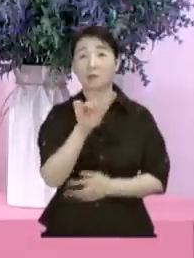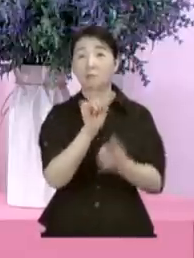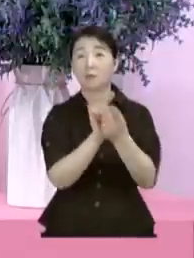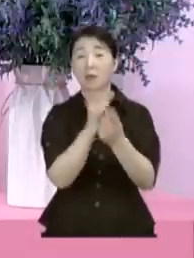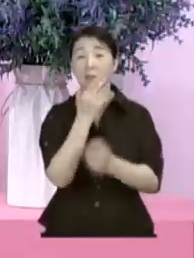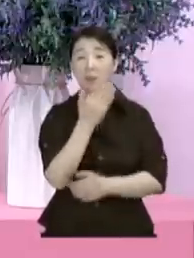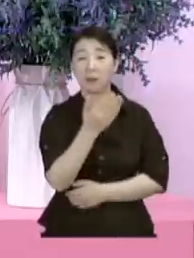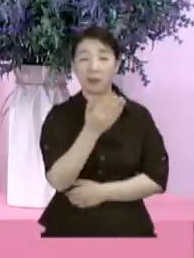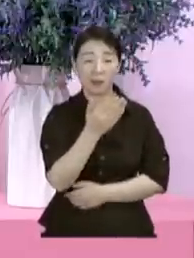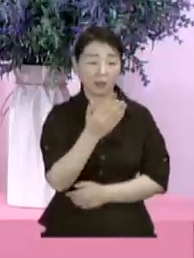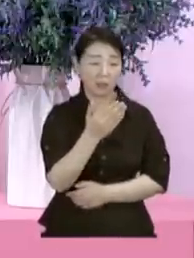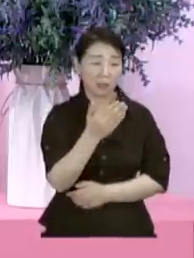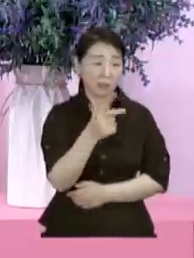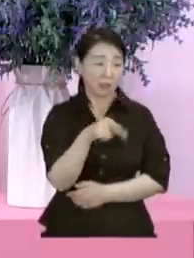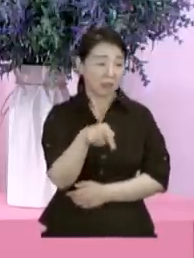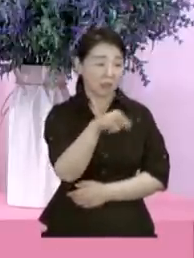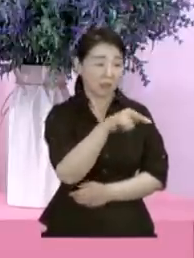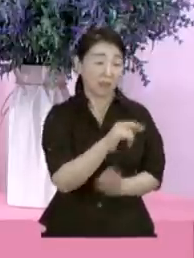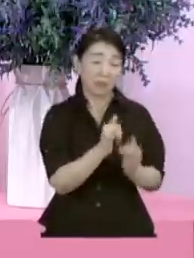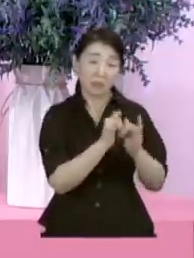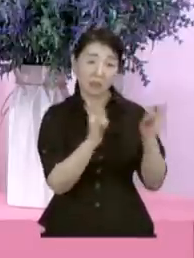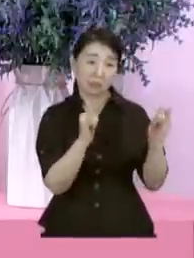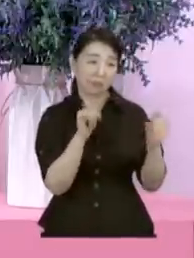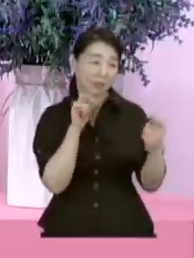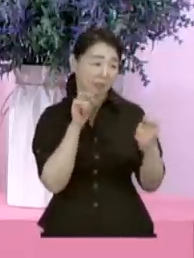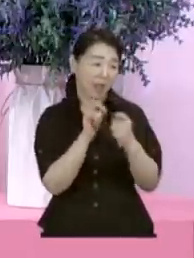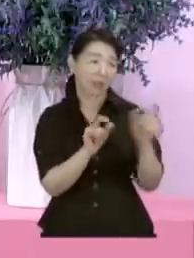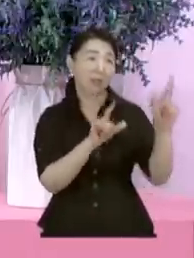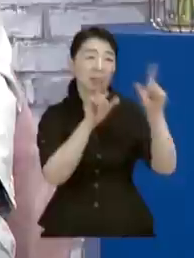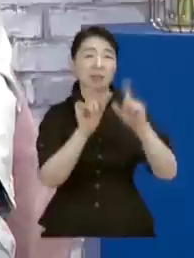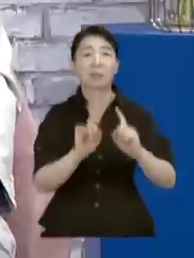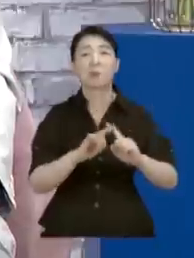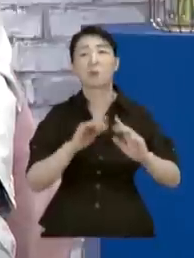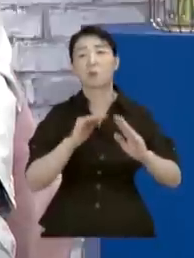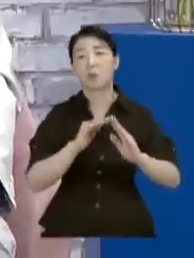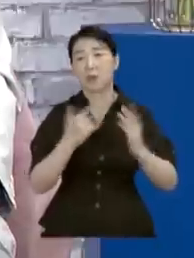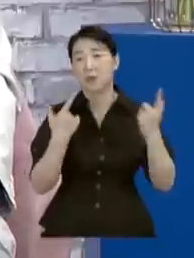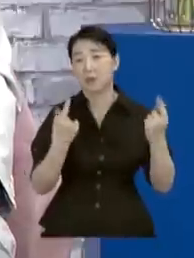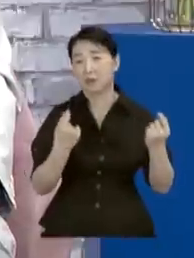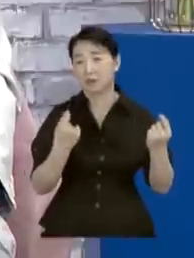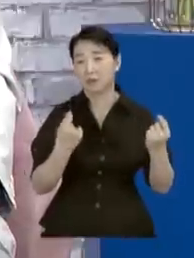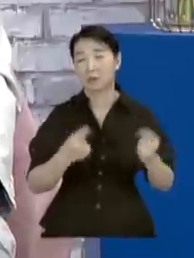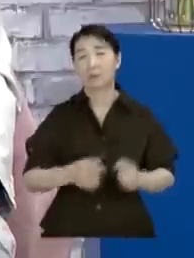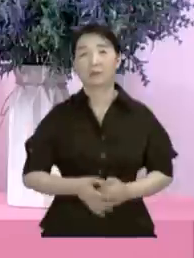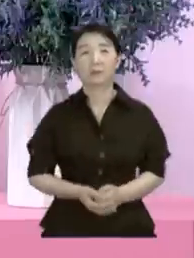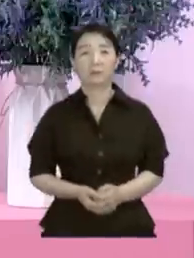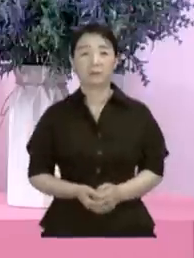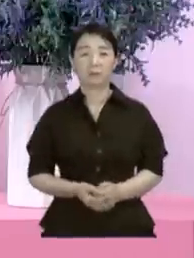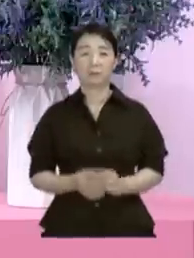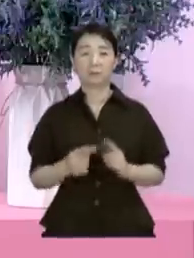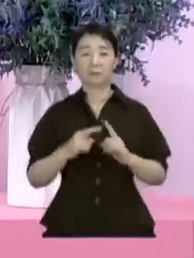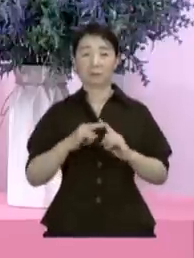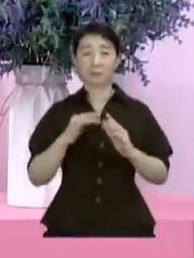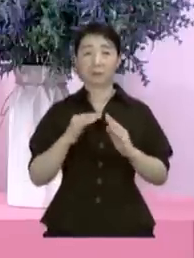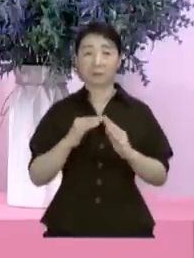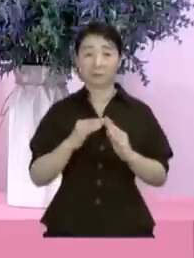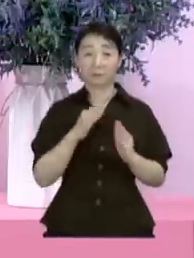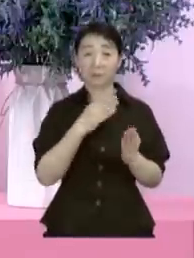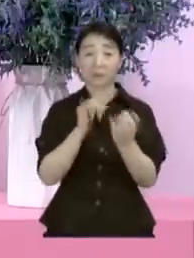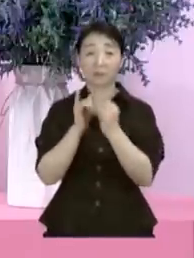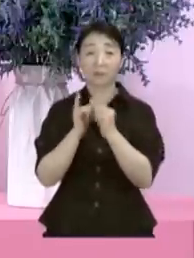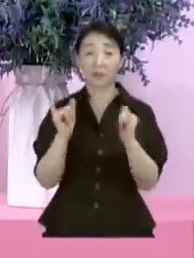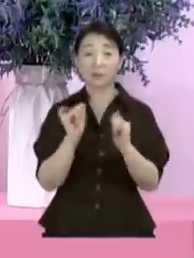있지만 이분들의 가장 가까이에서 할 수 있는 거는 저는 교회라고 생각해요. 그래요. 예. 네. 그 교회들이